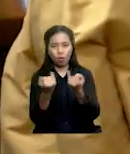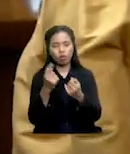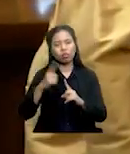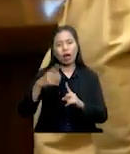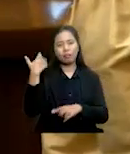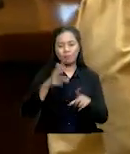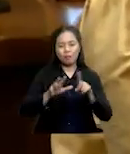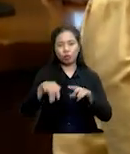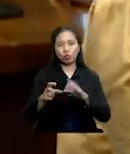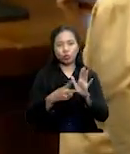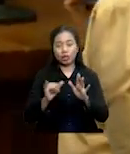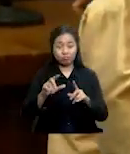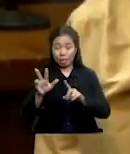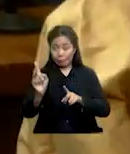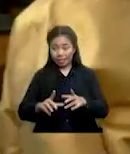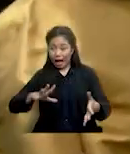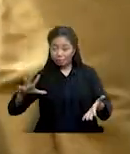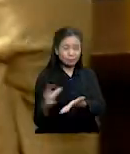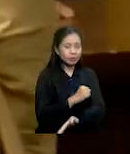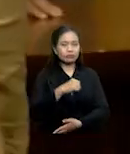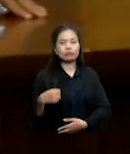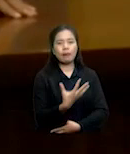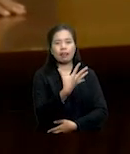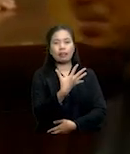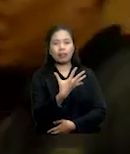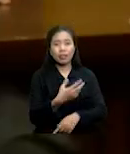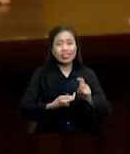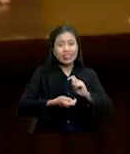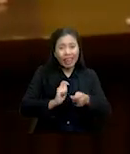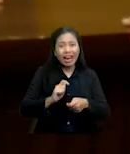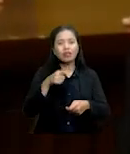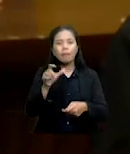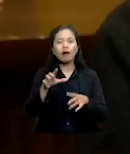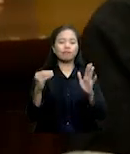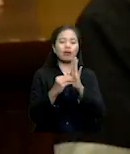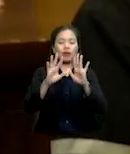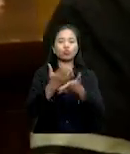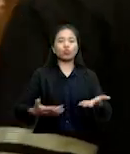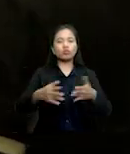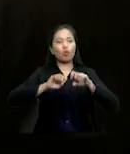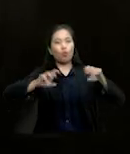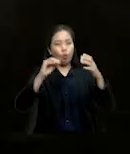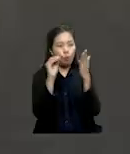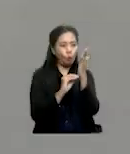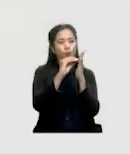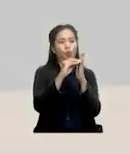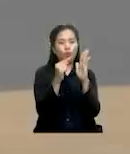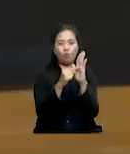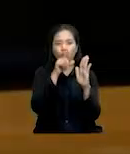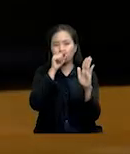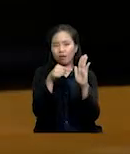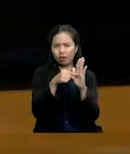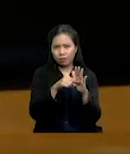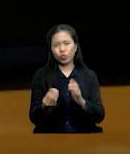pada 19 Juni habis terjual tiket terjual sempat menjadi trending di media sosial ketua umum PSSI Erick Thohir